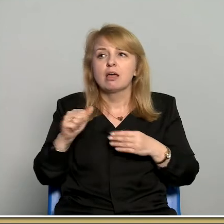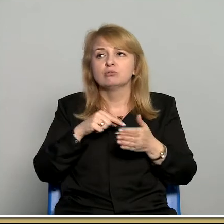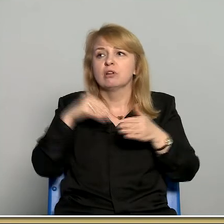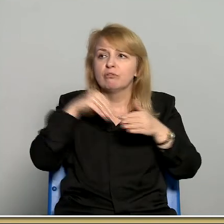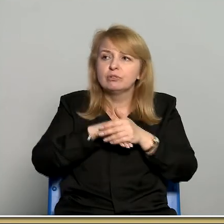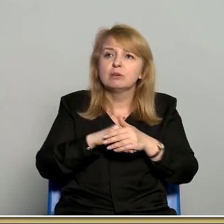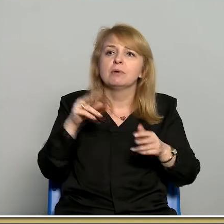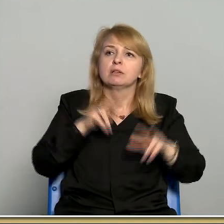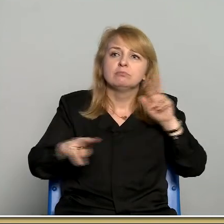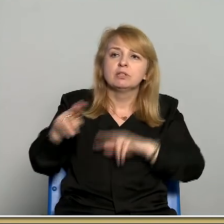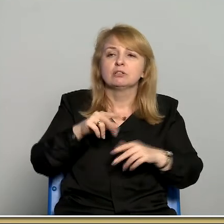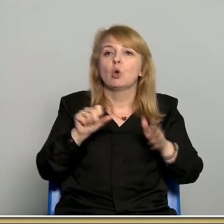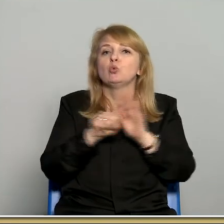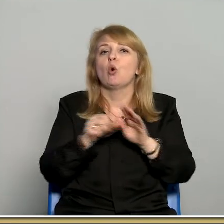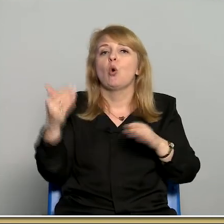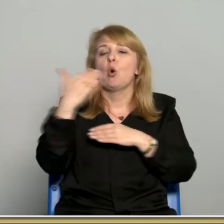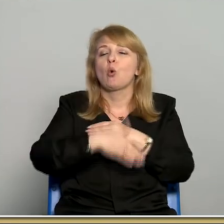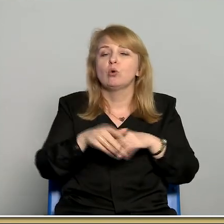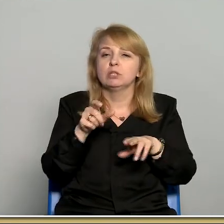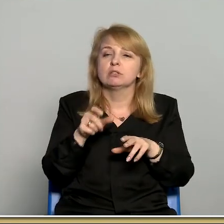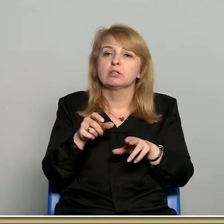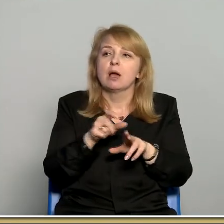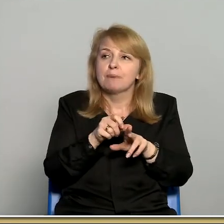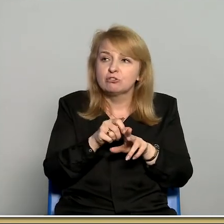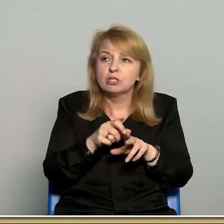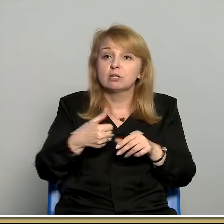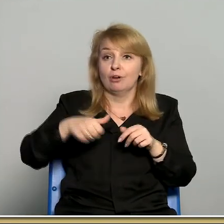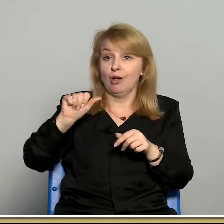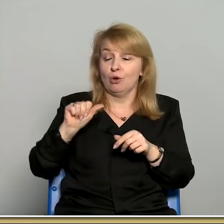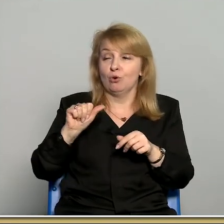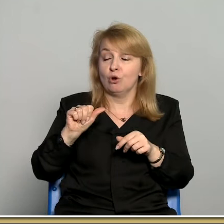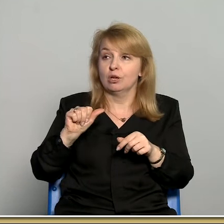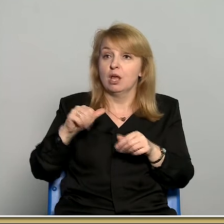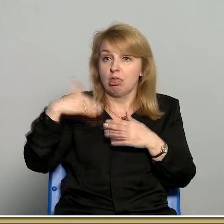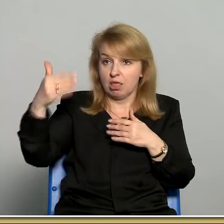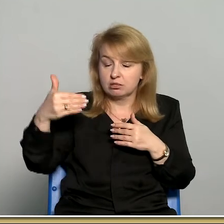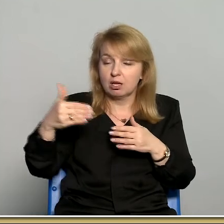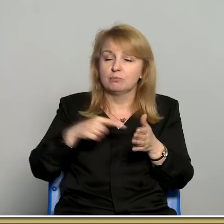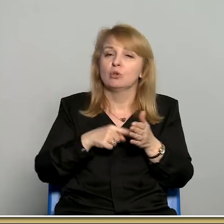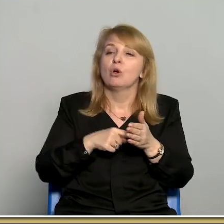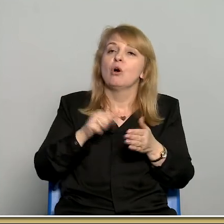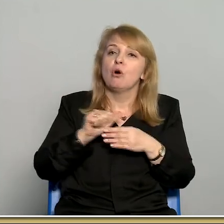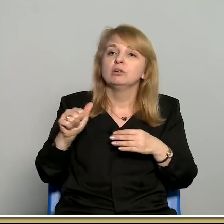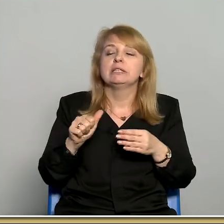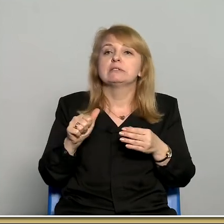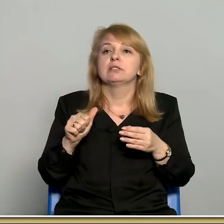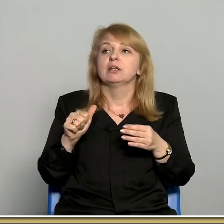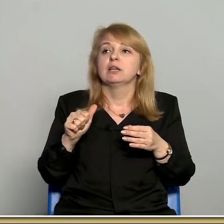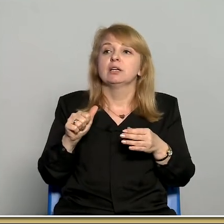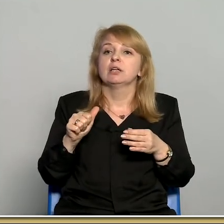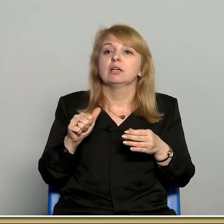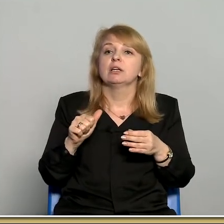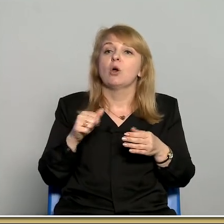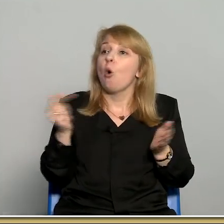do końca października, rok poprzedzającego rok, na który te wskaźniki i te współczynniki będą